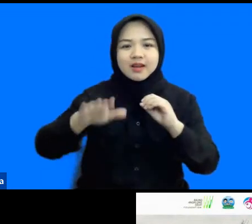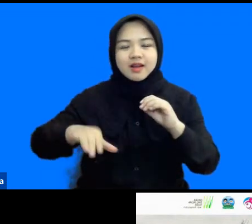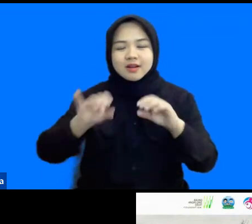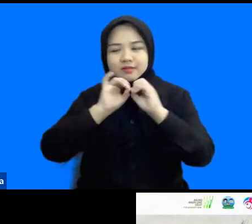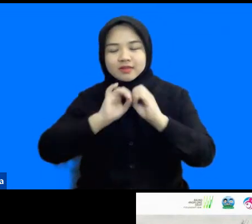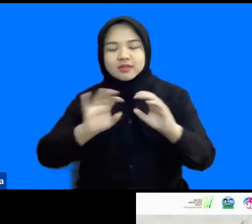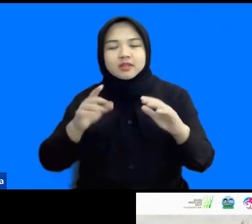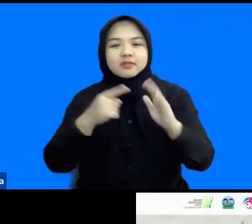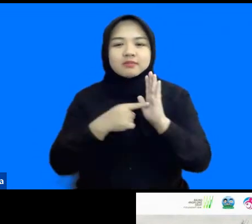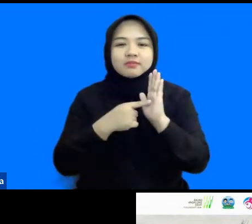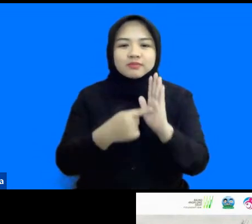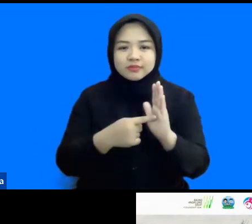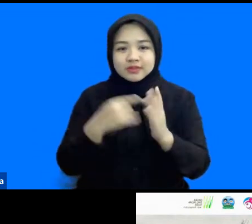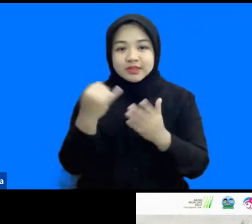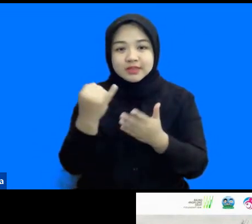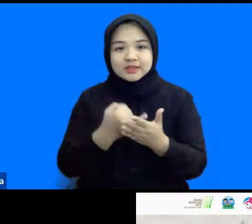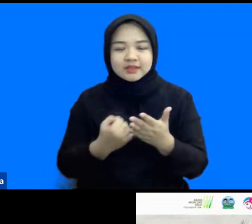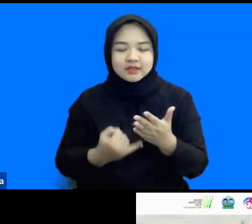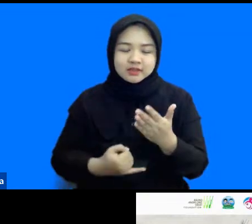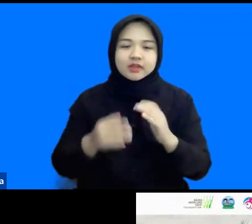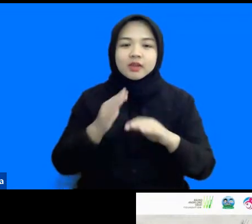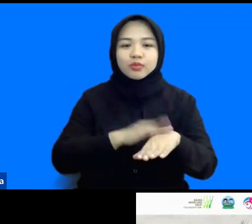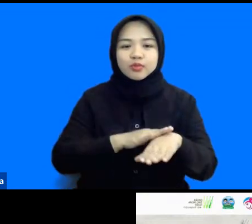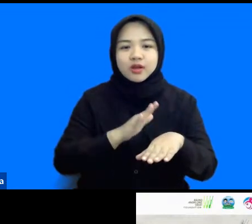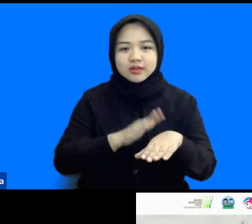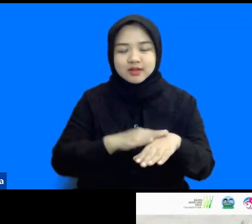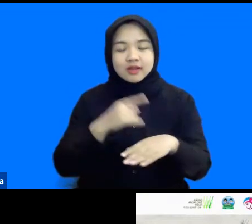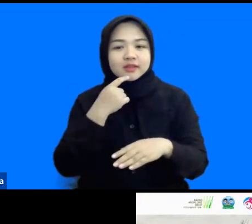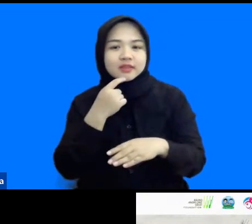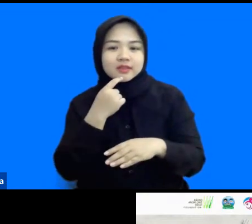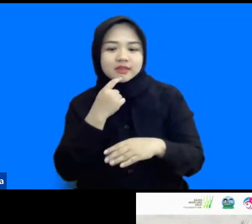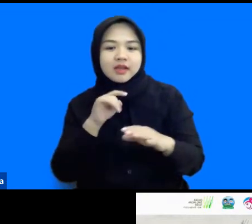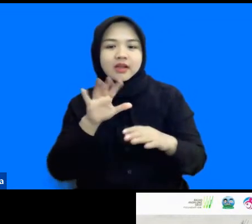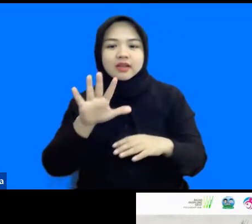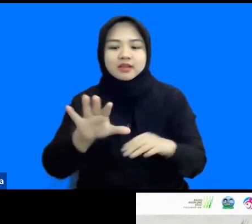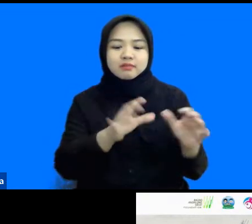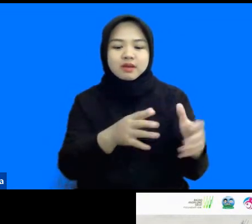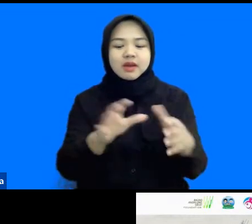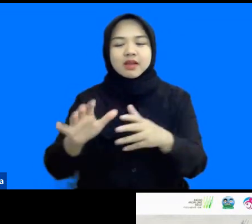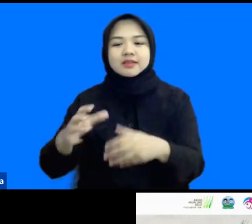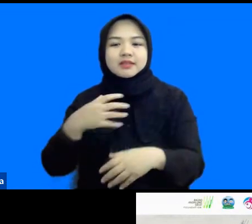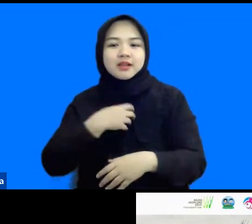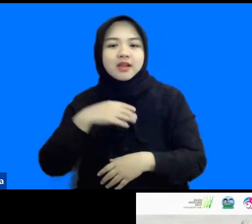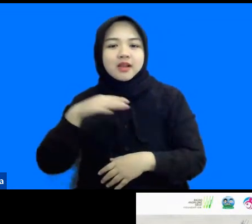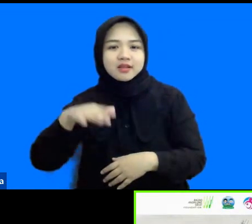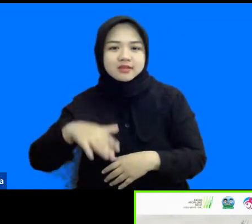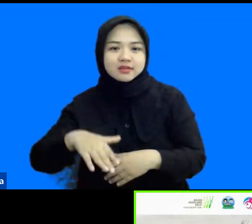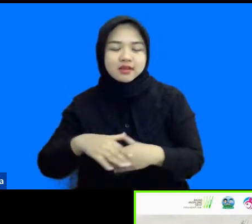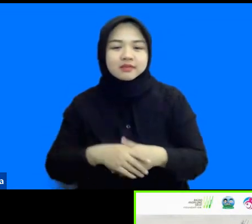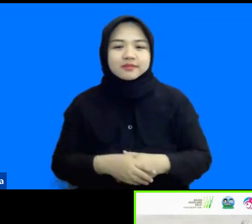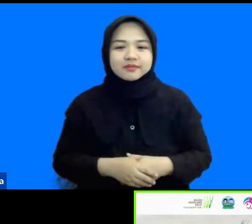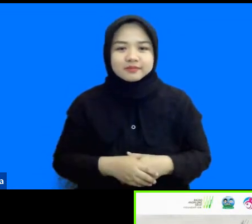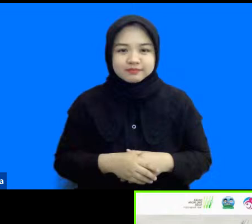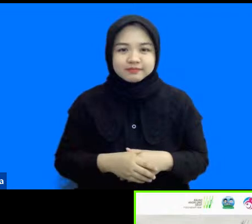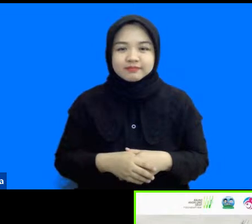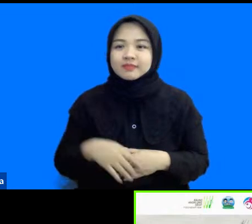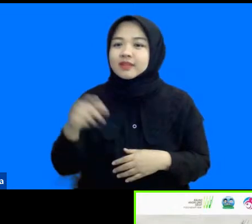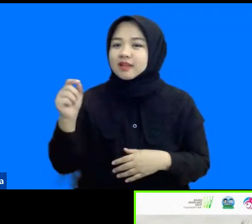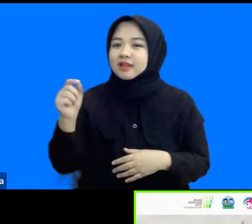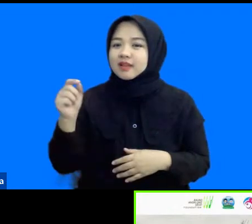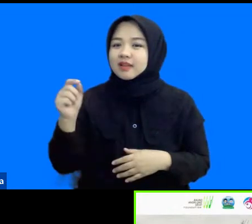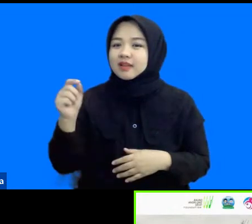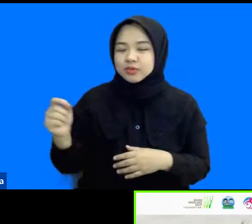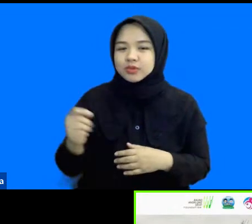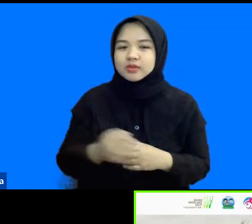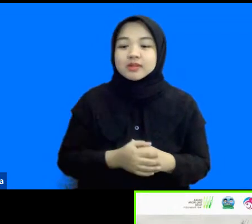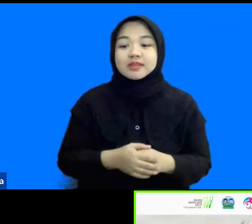melalui seni dan budaya mengenai 5 klaster hak anak. Betul sekali, Kak Faisal. Jadi,